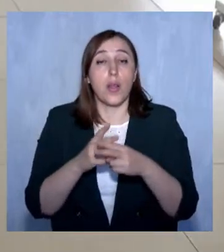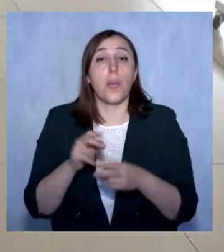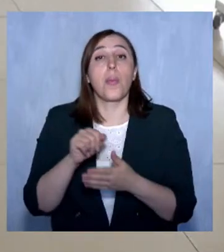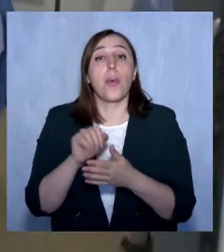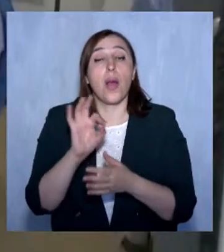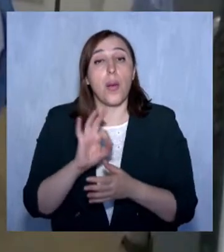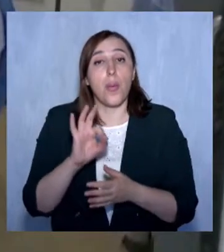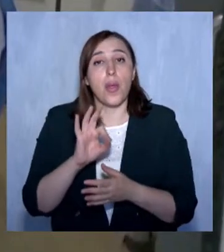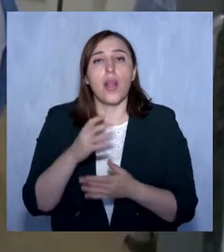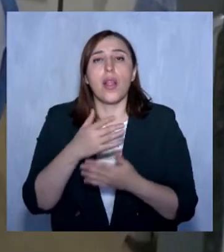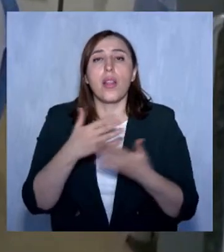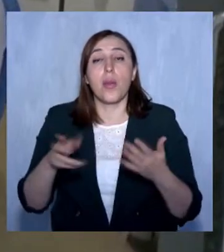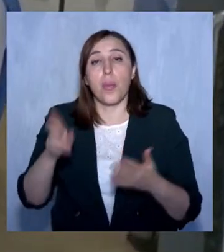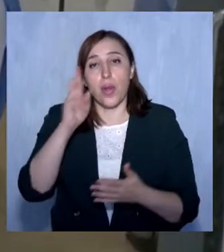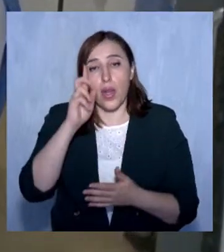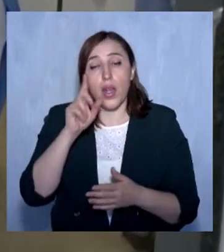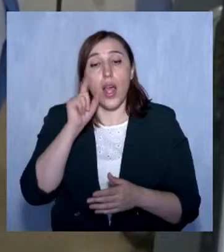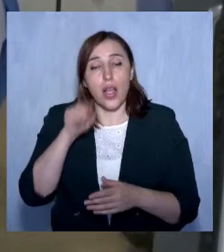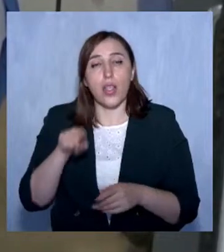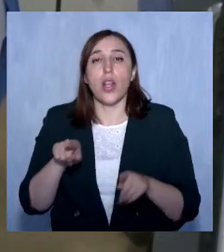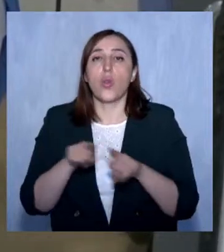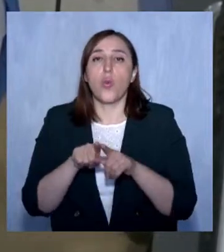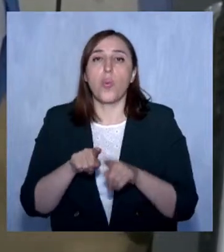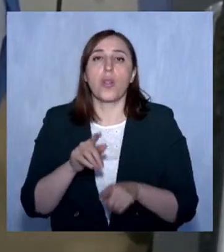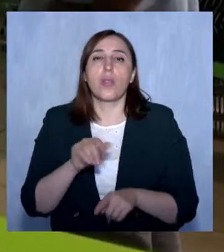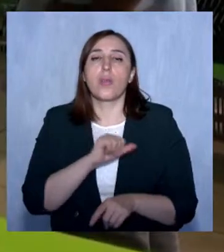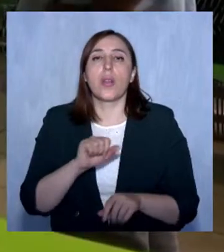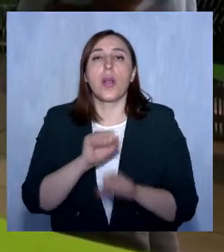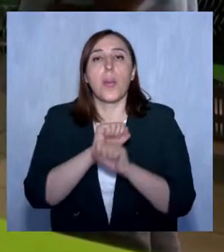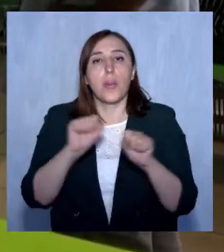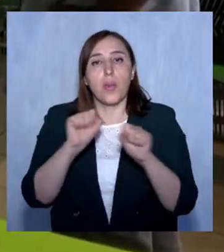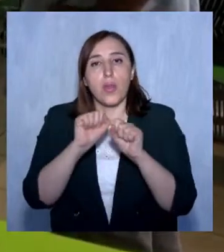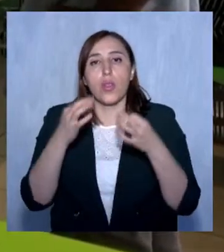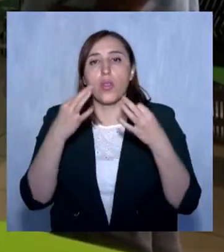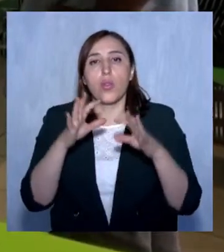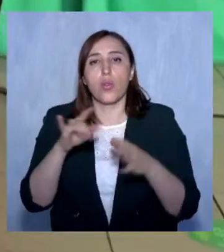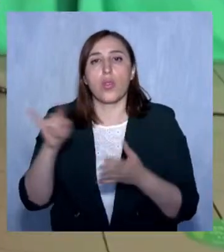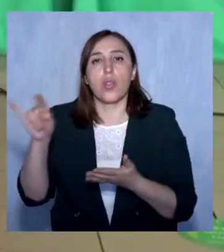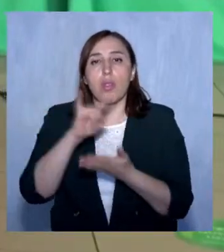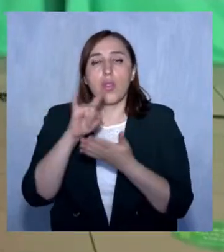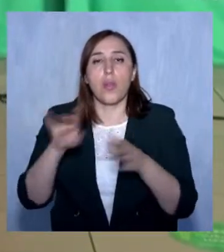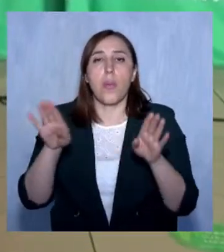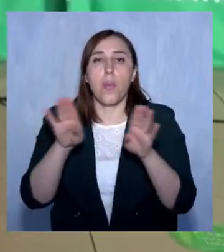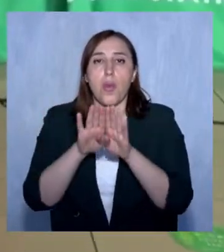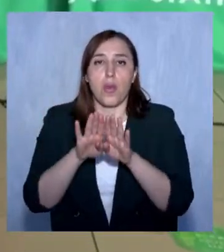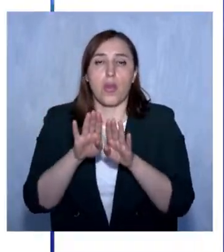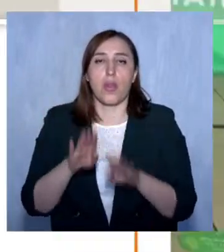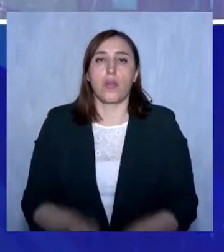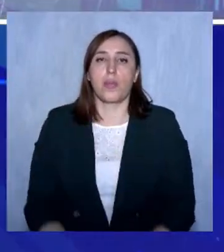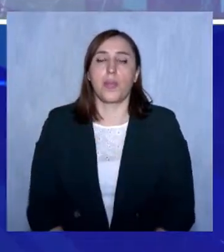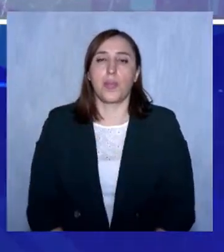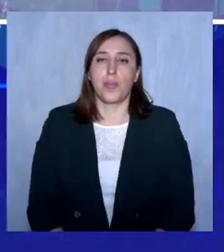Նպատակով տասնյակերկրներ այդ թվում Հայաստանը սահմանապակել են կաղաքացինների մուտքը Հարաբային ավրիկայից։